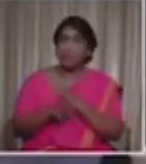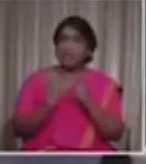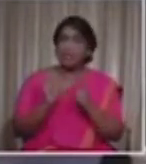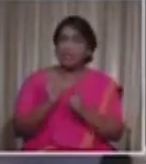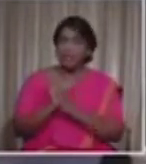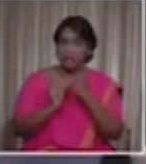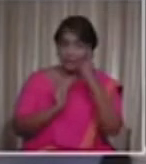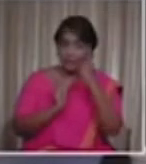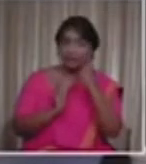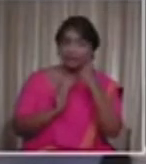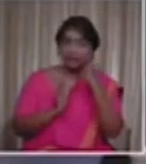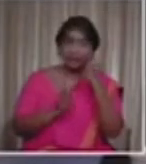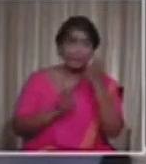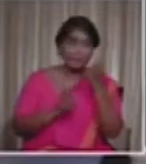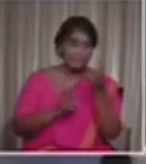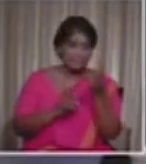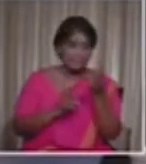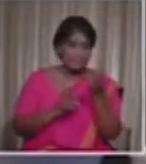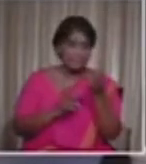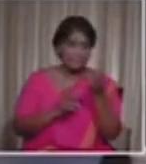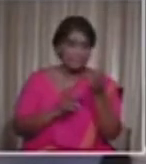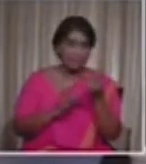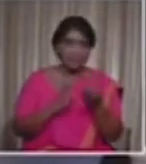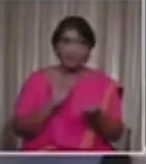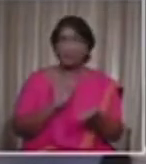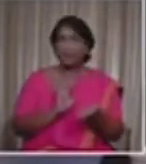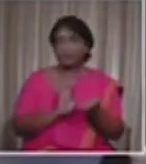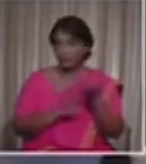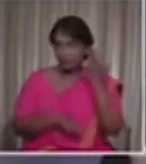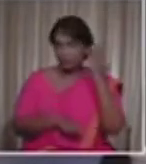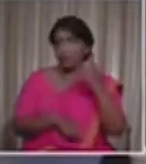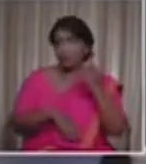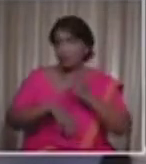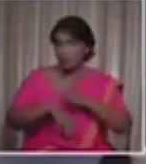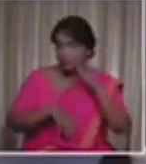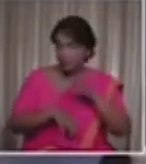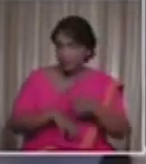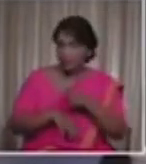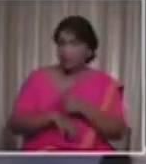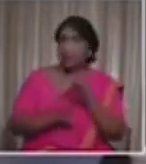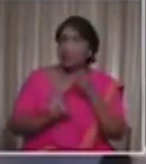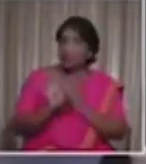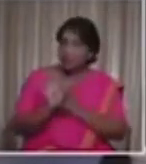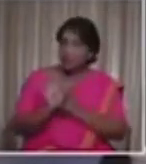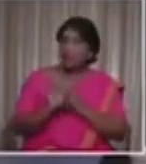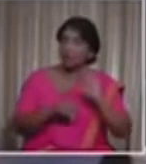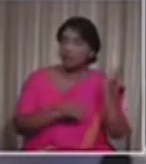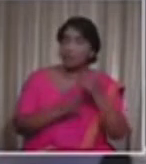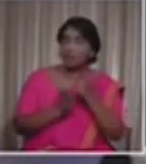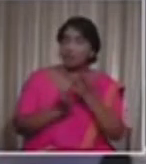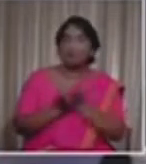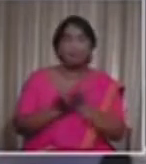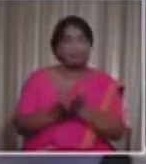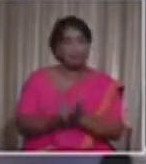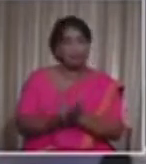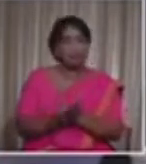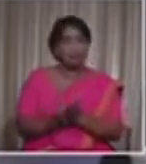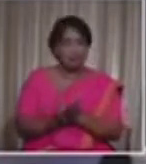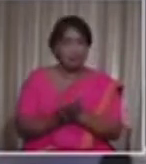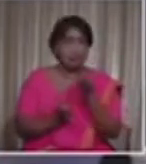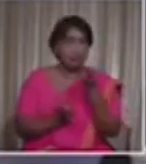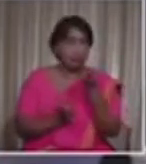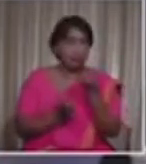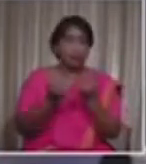ලීටරයක මිල වැඩි කරන්න සිදු වෙන මේ අවස්ථාවේදී හැම දීවරයකටම දැන්